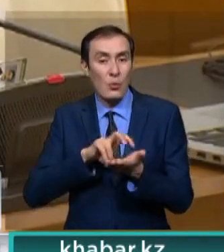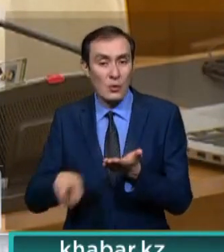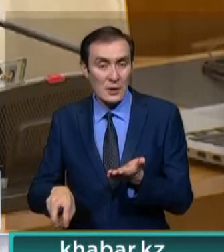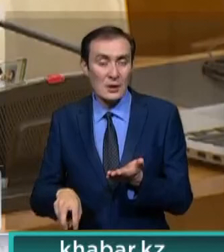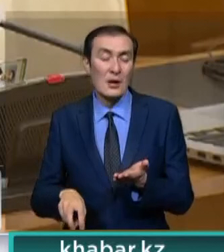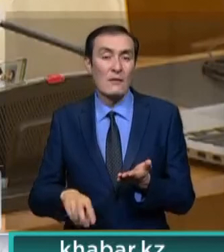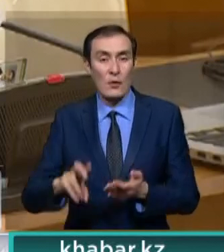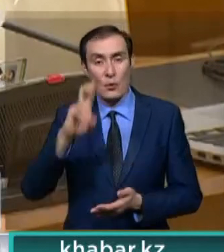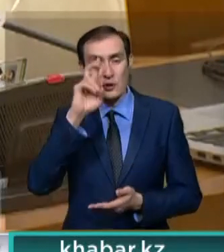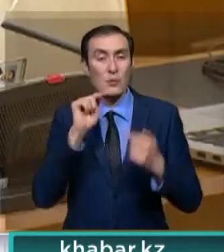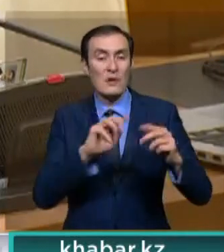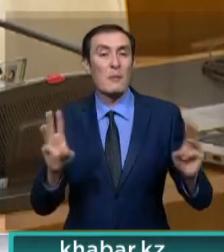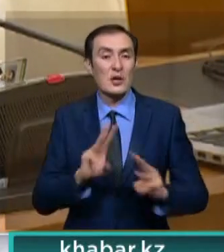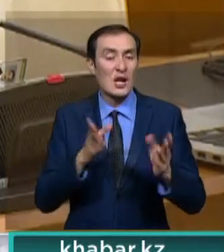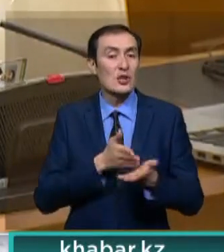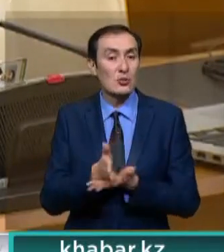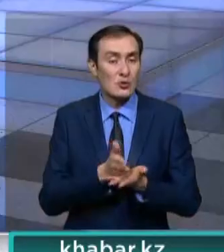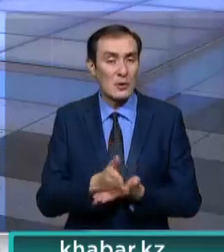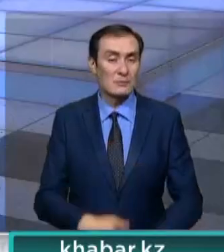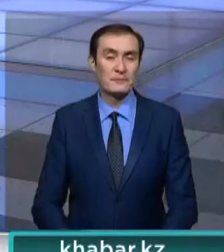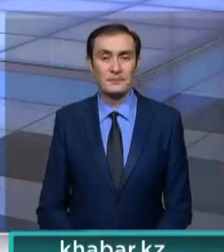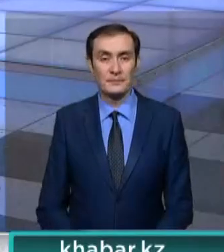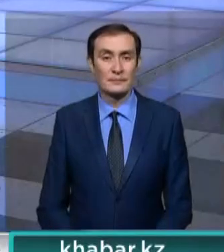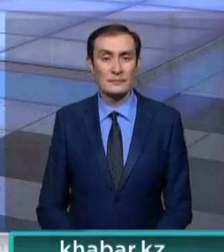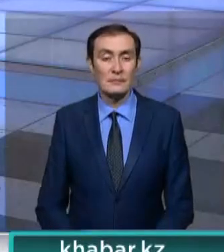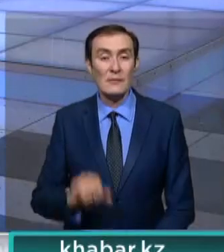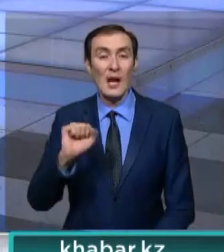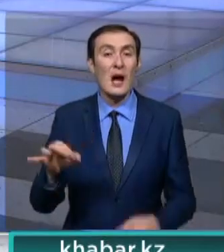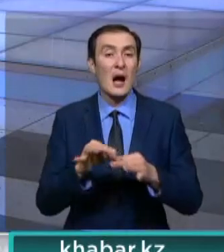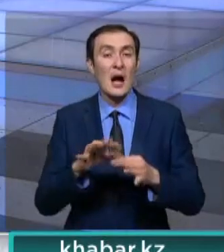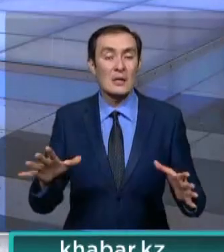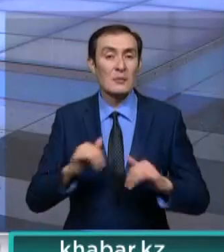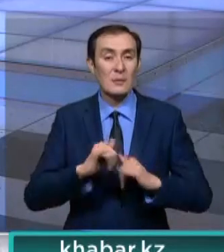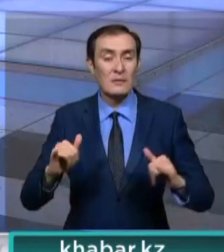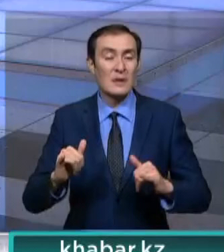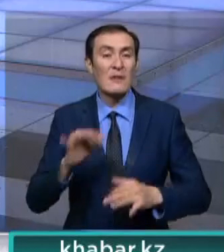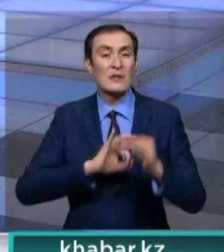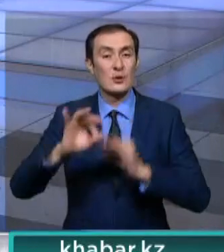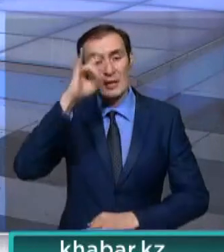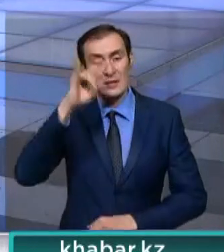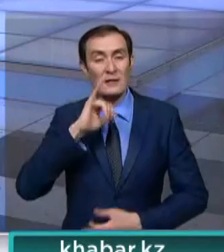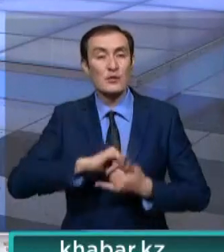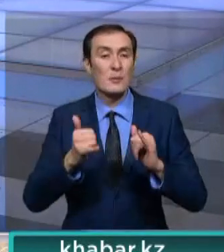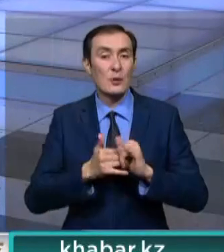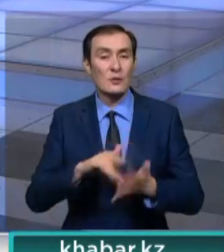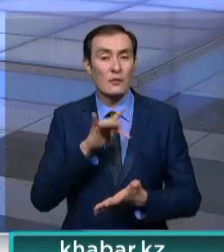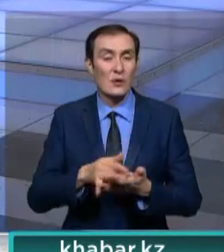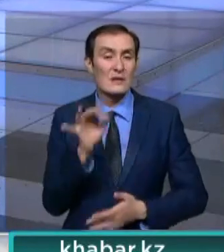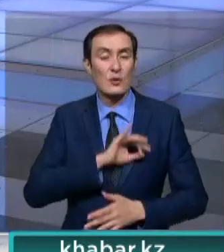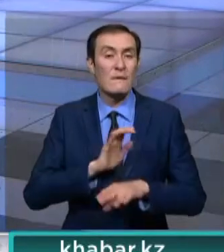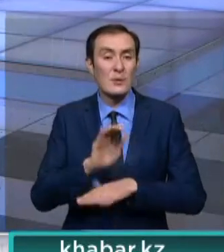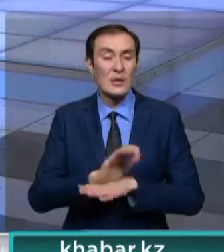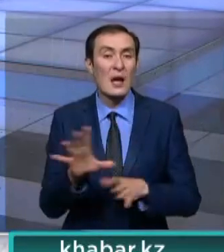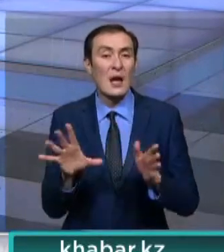кадров государственной противопожарной службы. Атомный прорыв произошел сегодня на востоке страны. В Усть-Каменогорске освоили